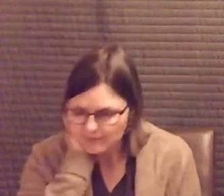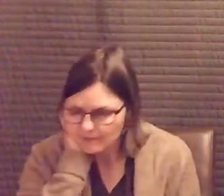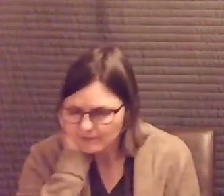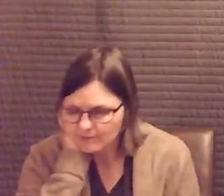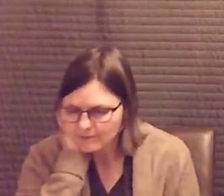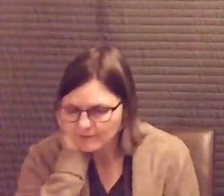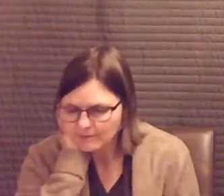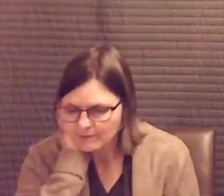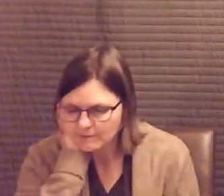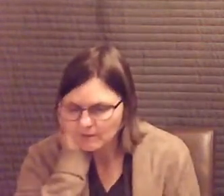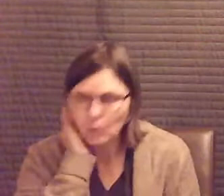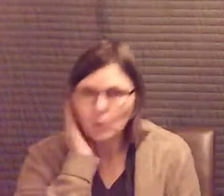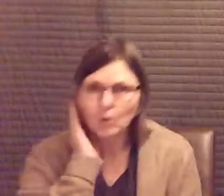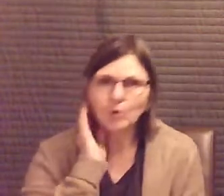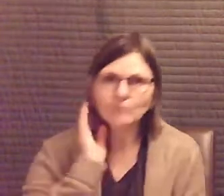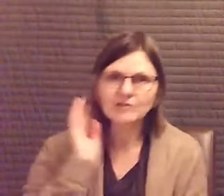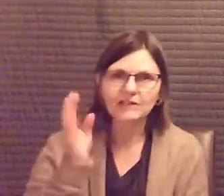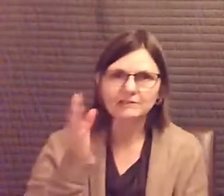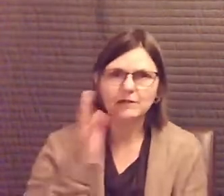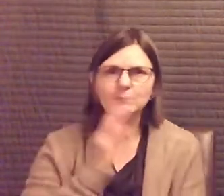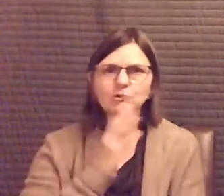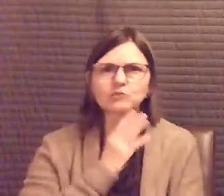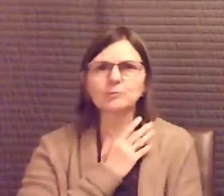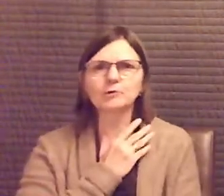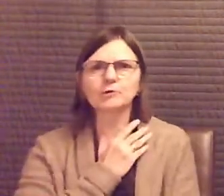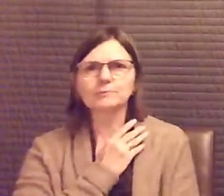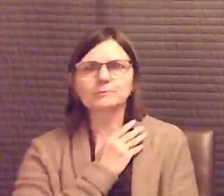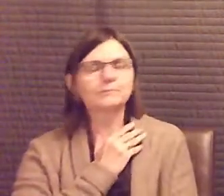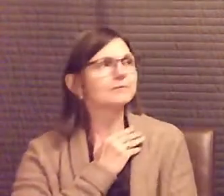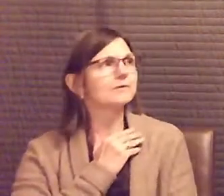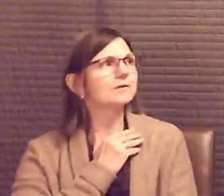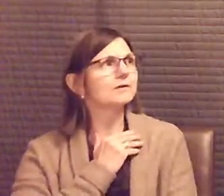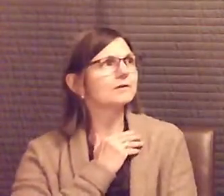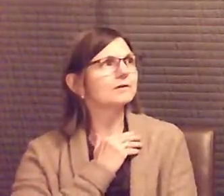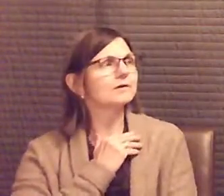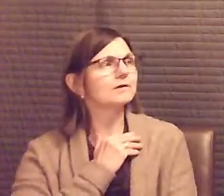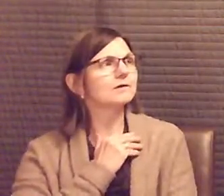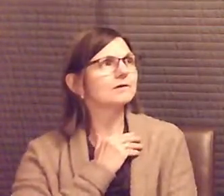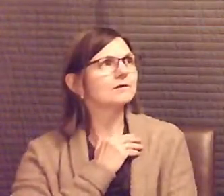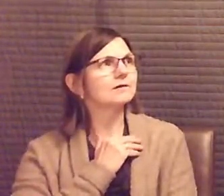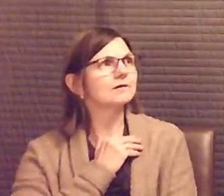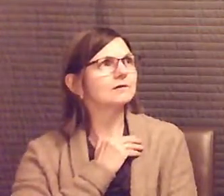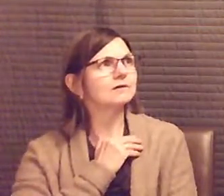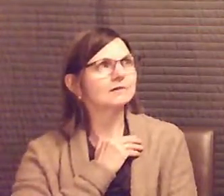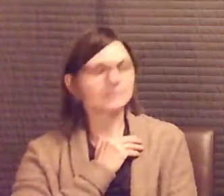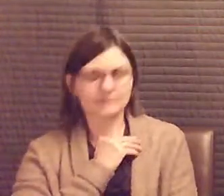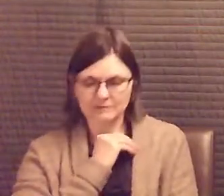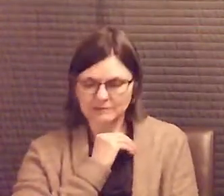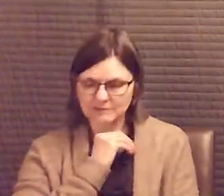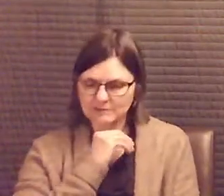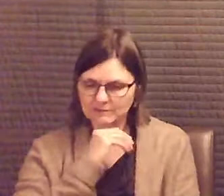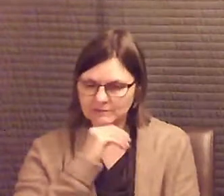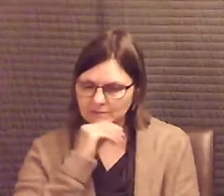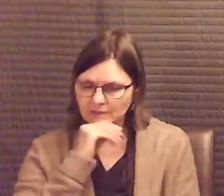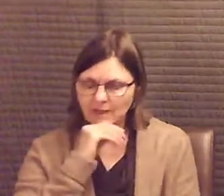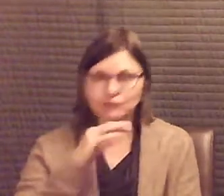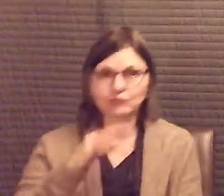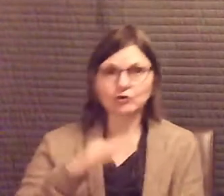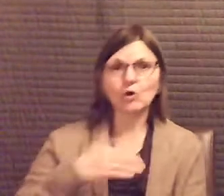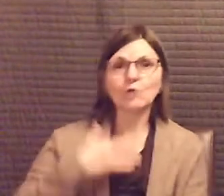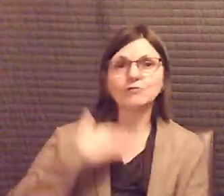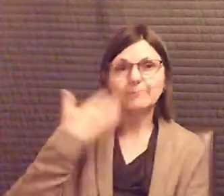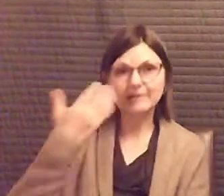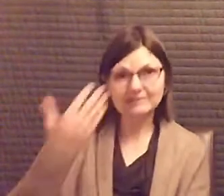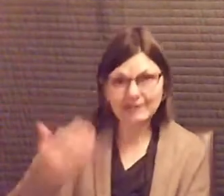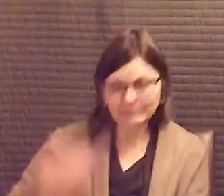helpen ah zo wat gaat er met ons gebeurd is wie reely dus allemaal als